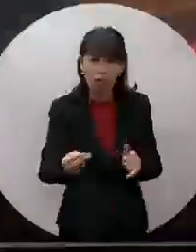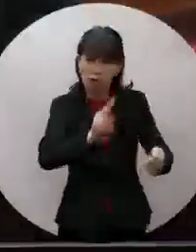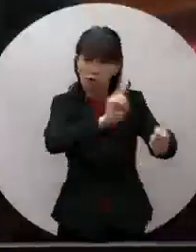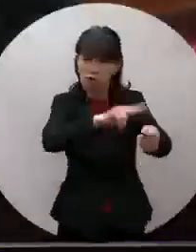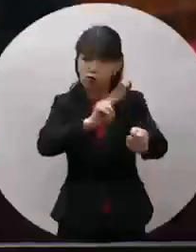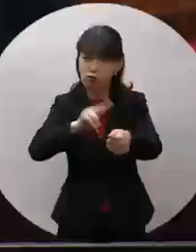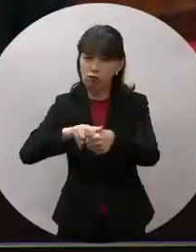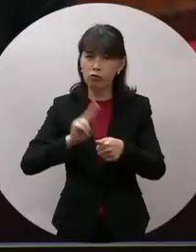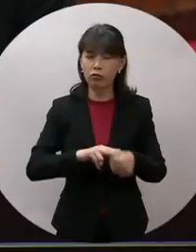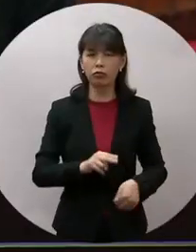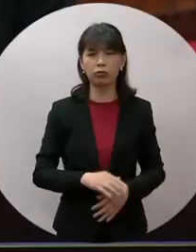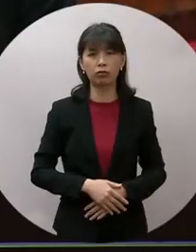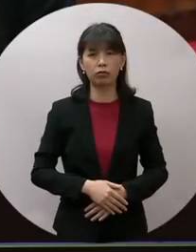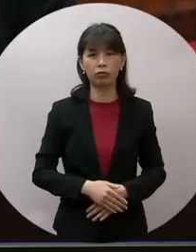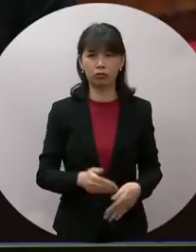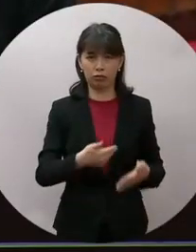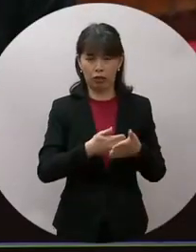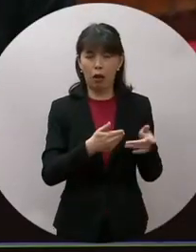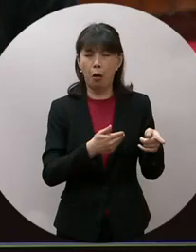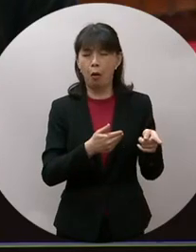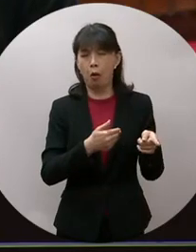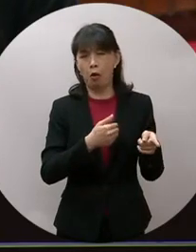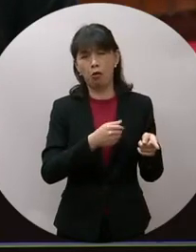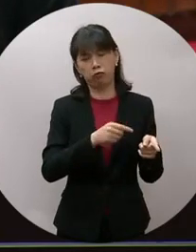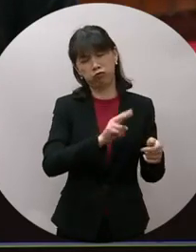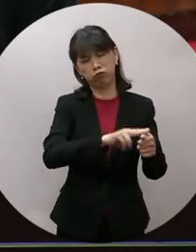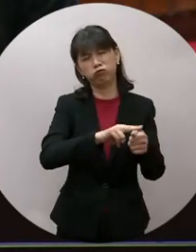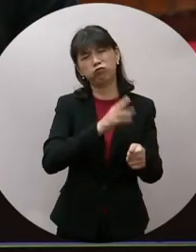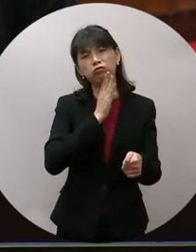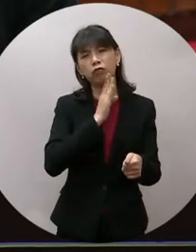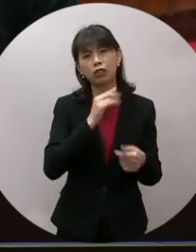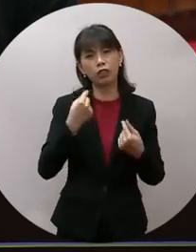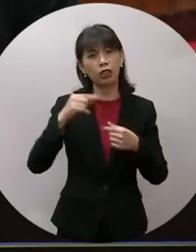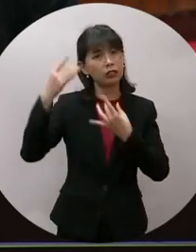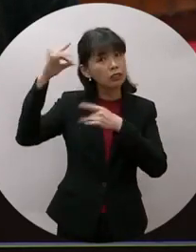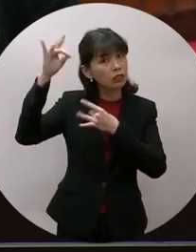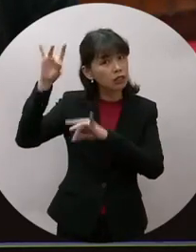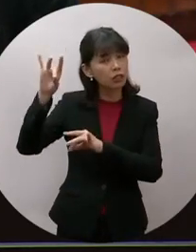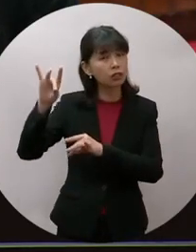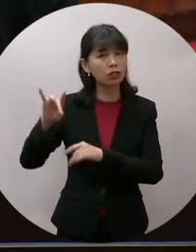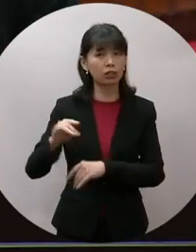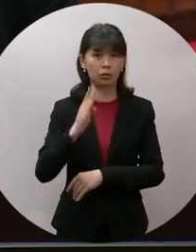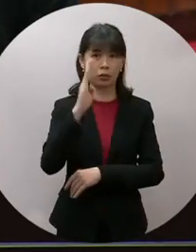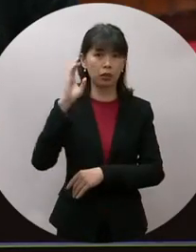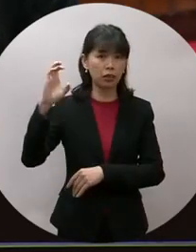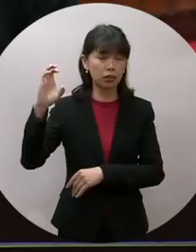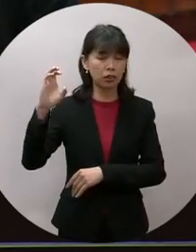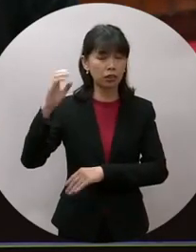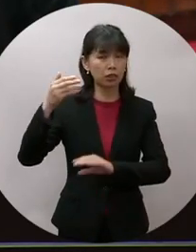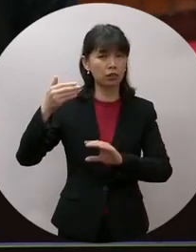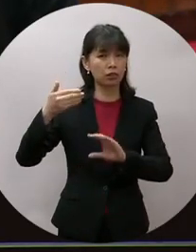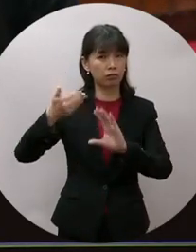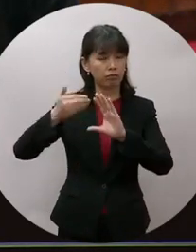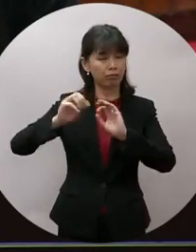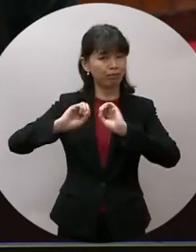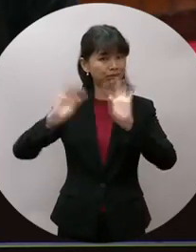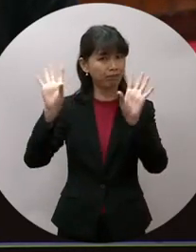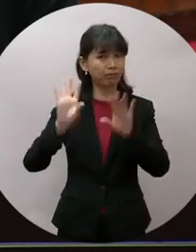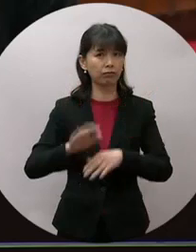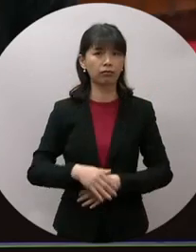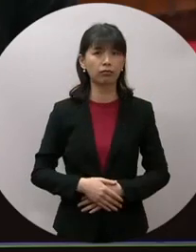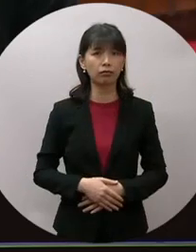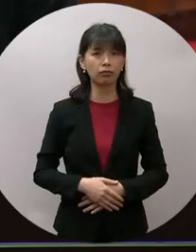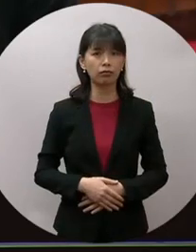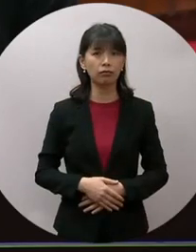性的少数民族，中共是如何对待。像是新疆维吾尔族 BBC 的一个透露，他们竟